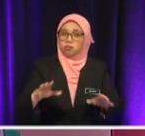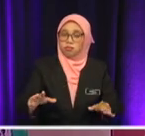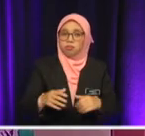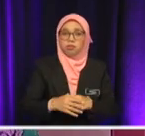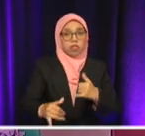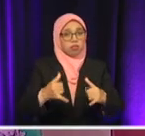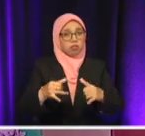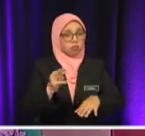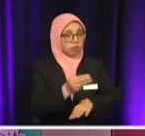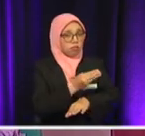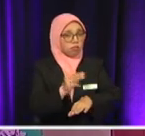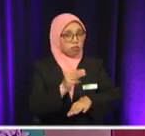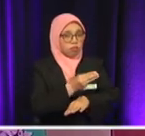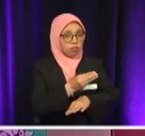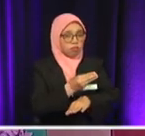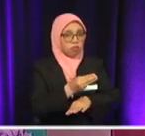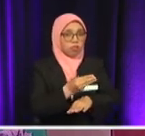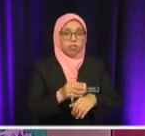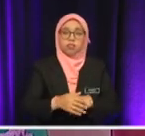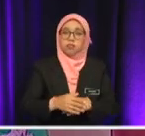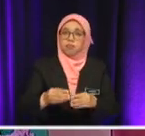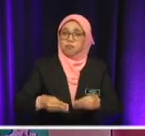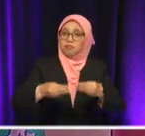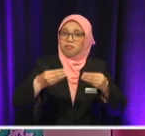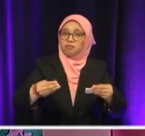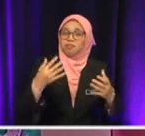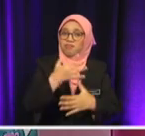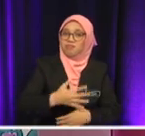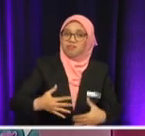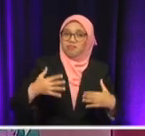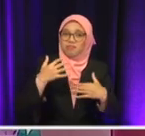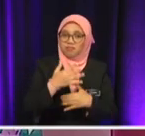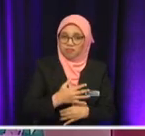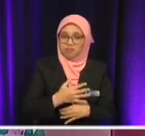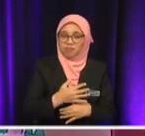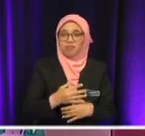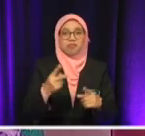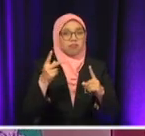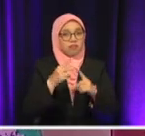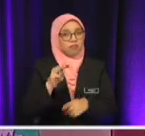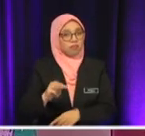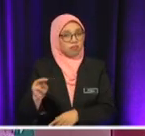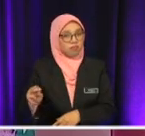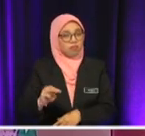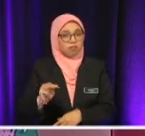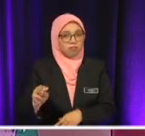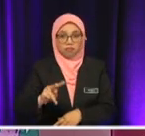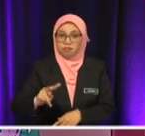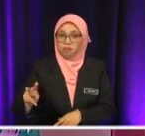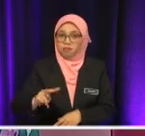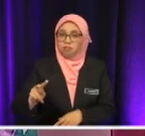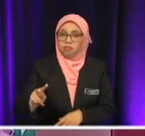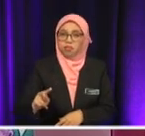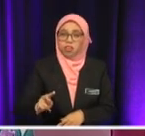memberikan kepuasan, keseronokan dan juga kegembiraan kepada mereka. Okey, kalau nak main gitar, nak main